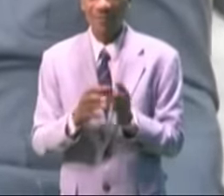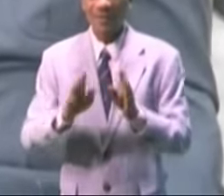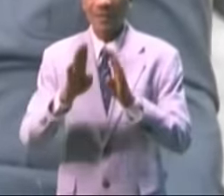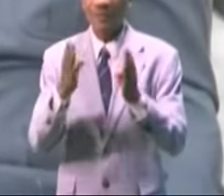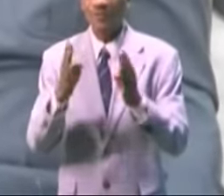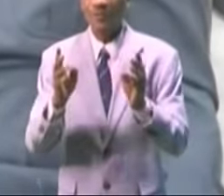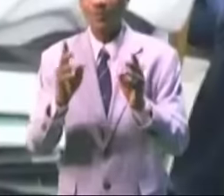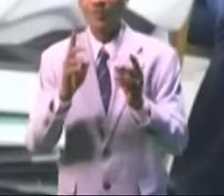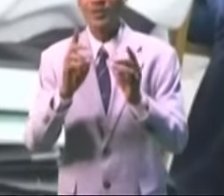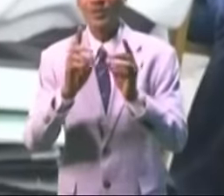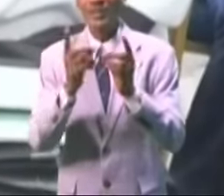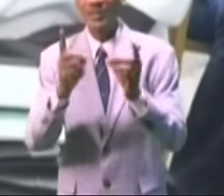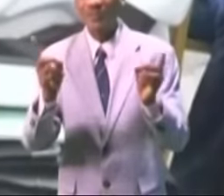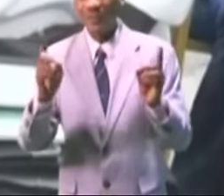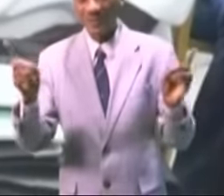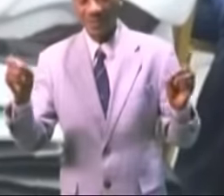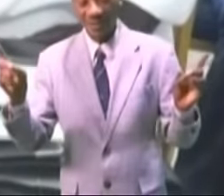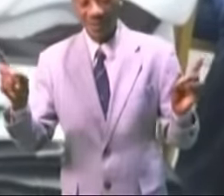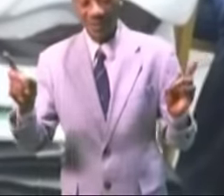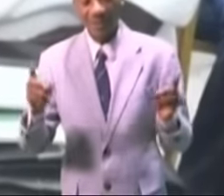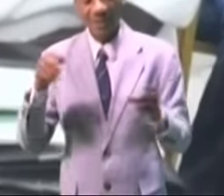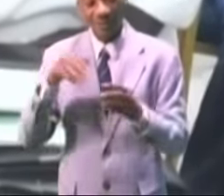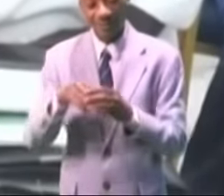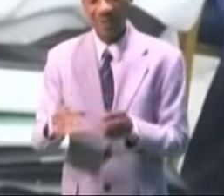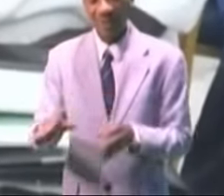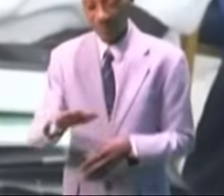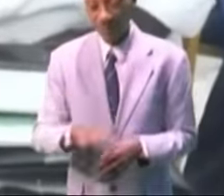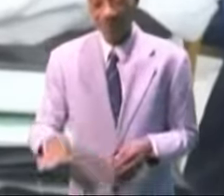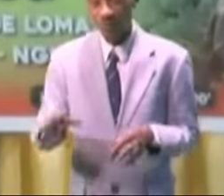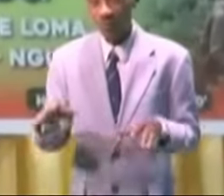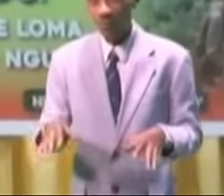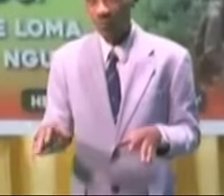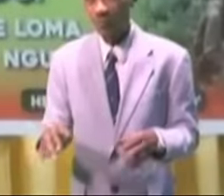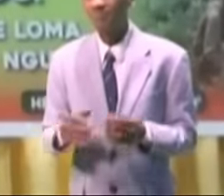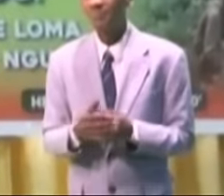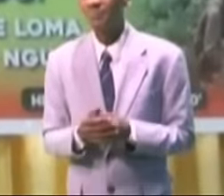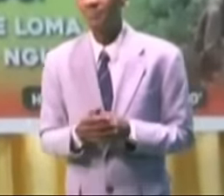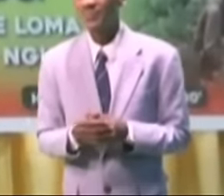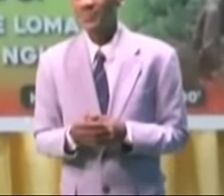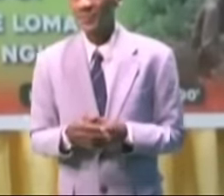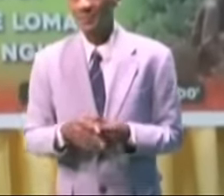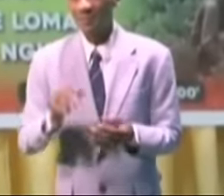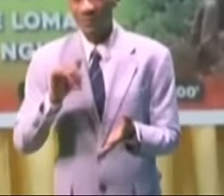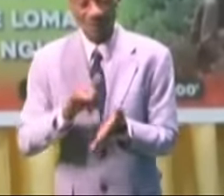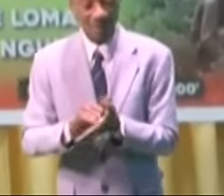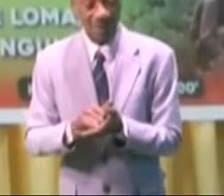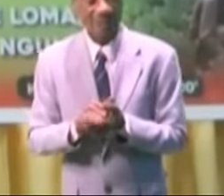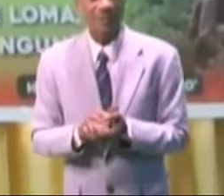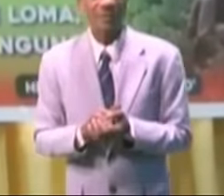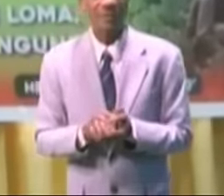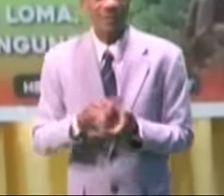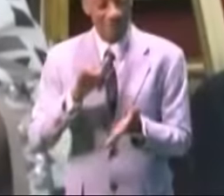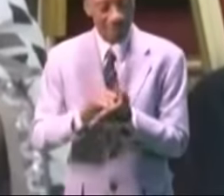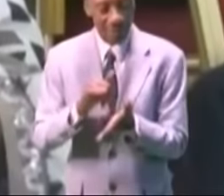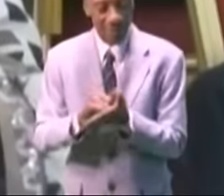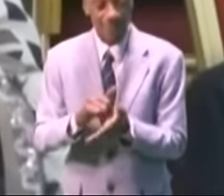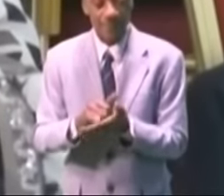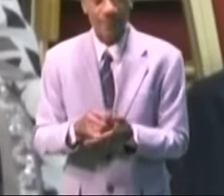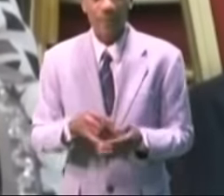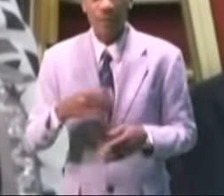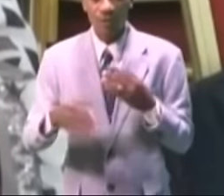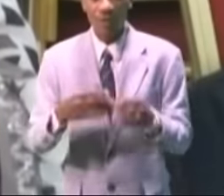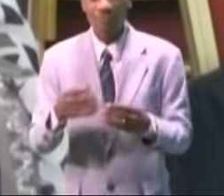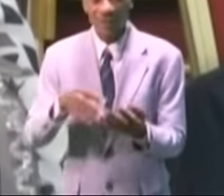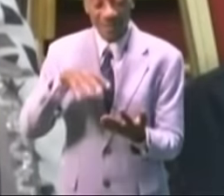à la population de consommer les légumes de qualité, l'INADES Formation RD Congo a diligenté une étude et